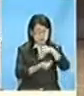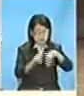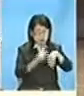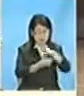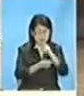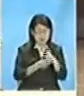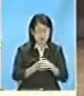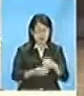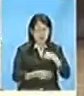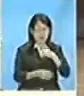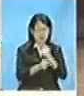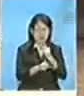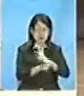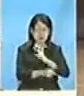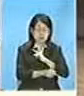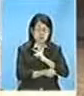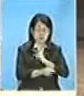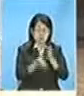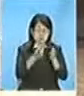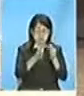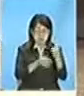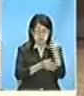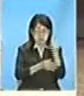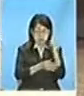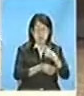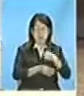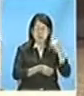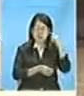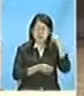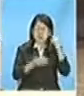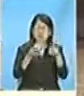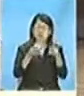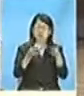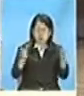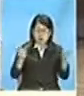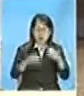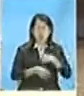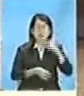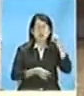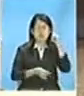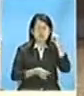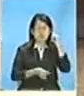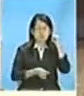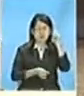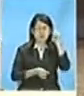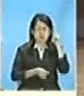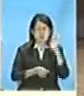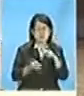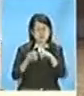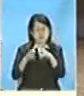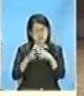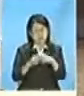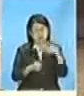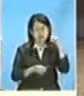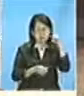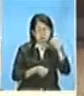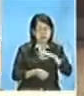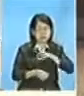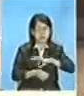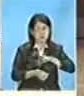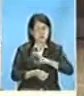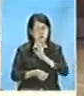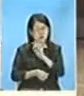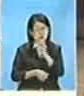านเฉพาะในงานที่ทำแต่มองในมุมภาพกว้างจึงเข้าใจปัญหาและเข้าใจความรู้สึกของสว.